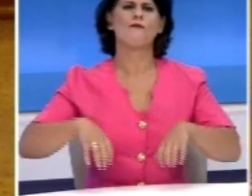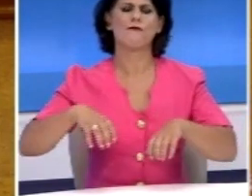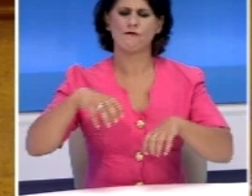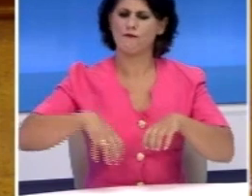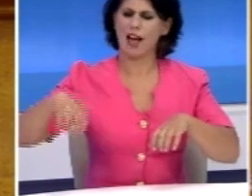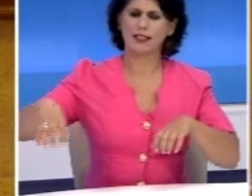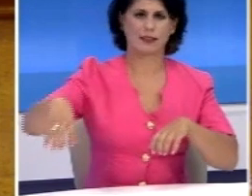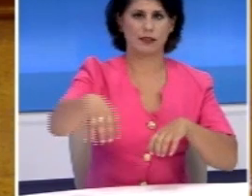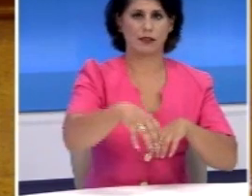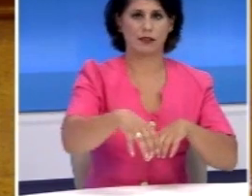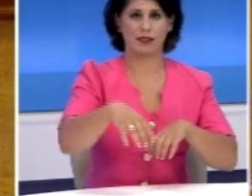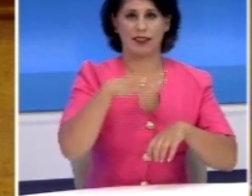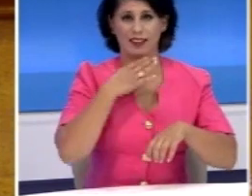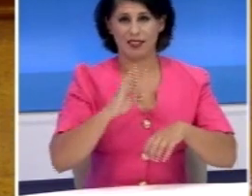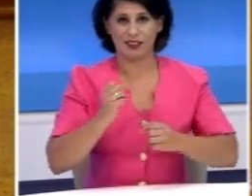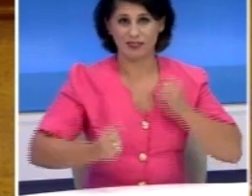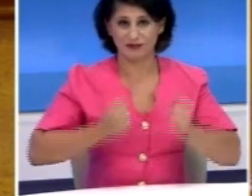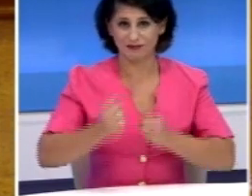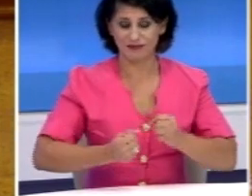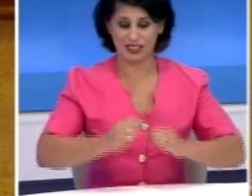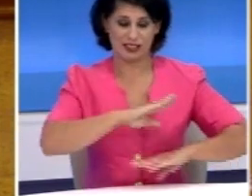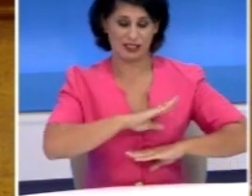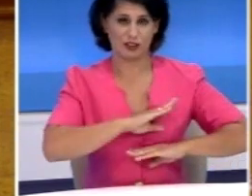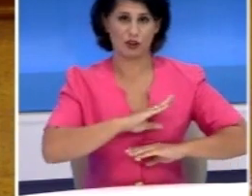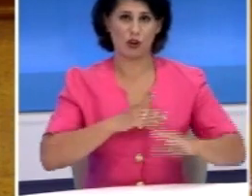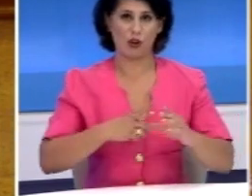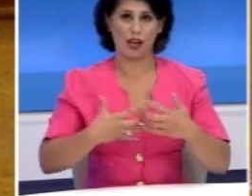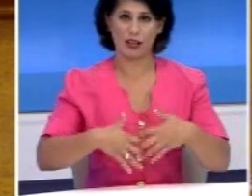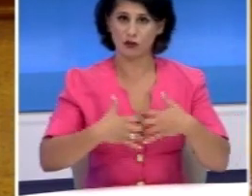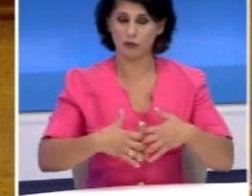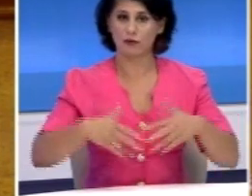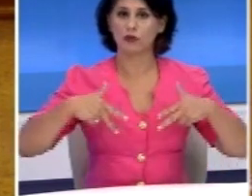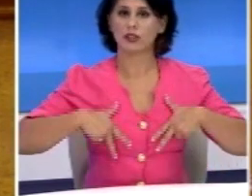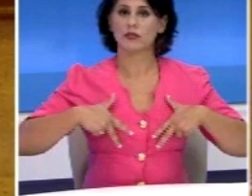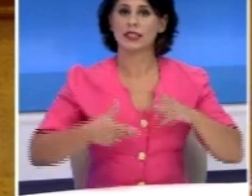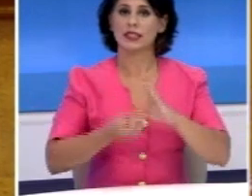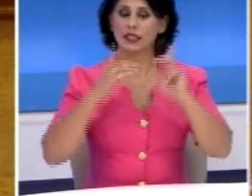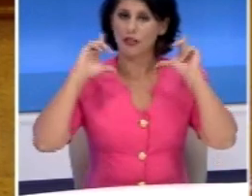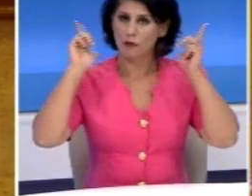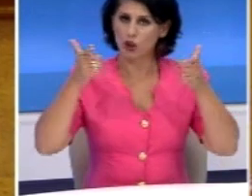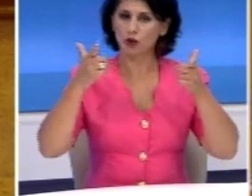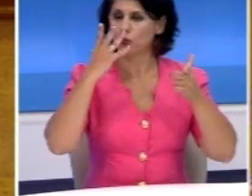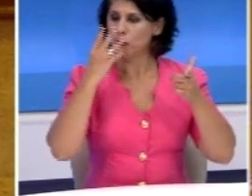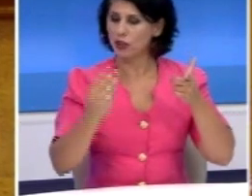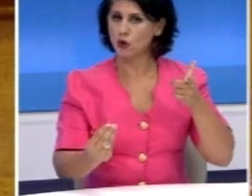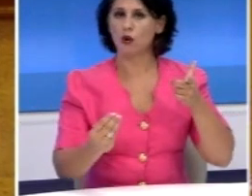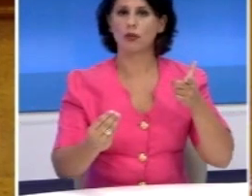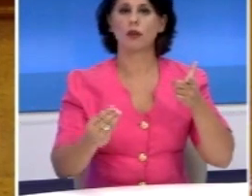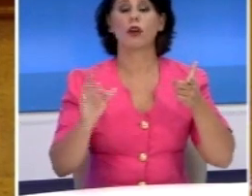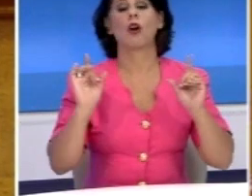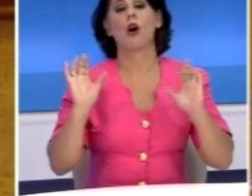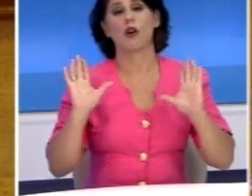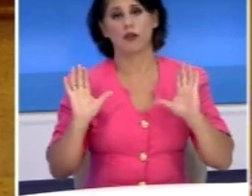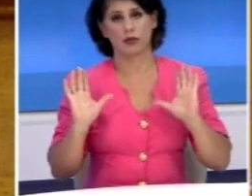Άρα η κούρσα των στρατιωτικών εξοπλισμών, στην οποία οι κυβερνήσεις της Νέας Δημοκρατίας, του ΠΑΣΟΚ, χωρίς